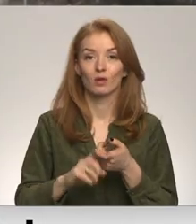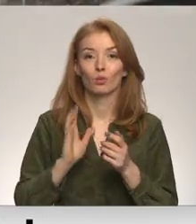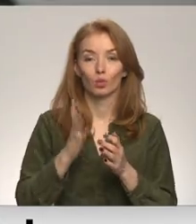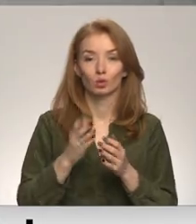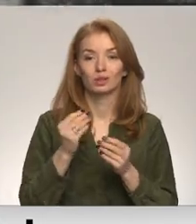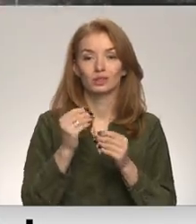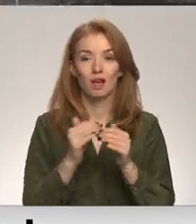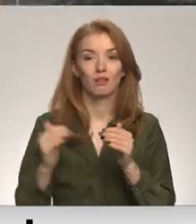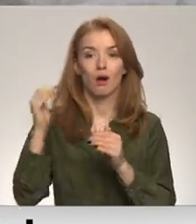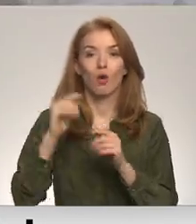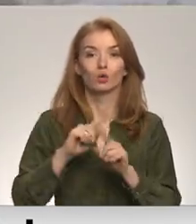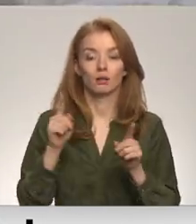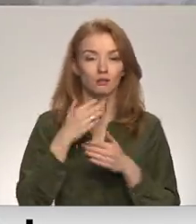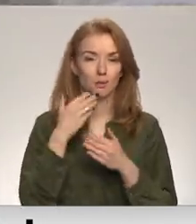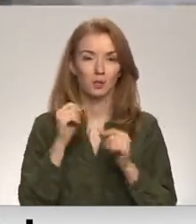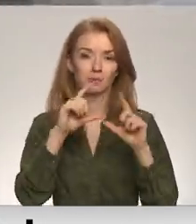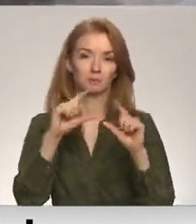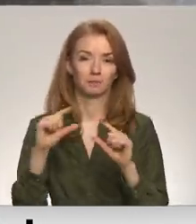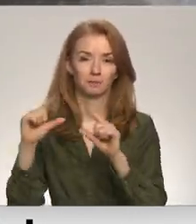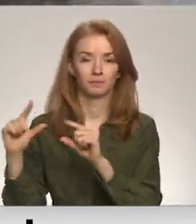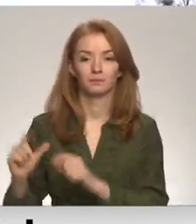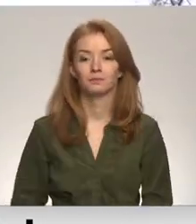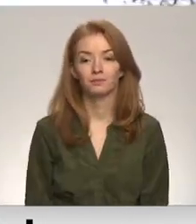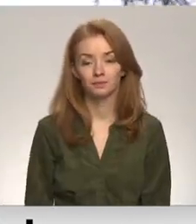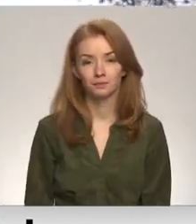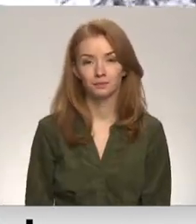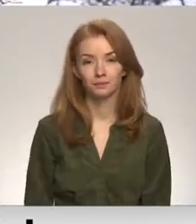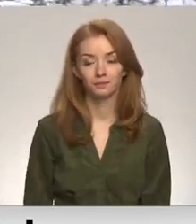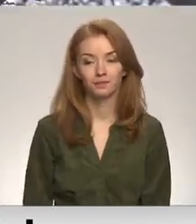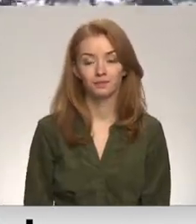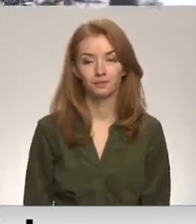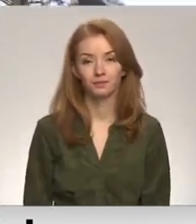kāpumu nepamanīšot. Inese Supe, Miks Andersons, Zemgales reģionālā televīzija.